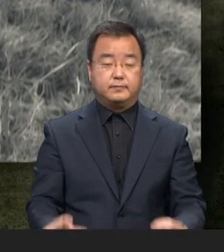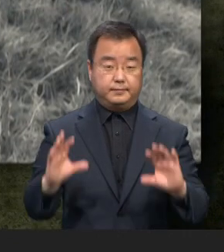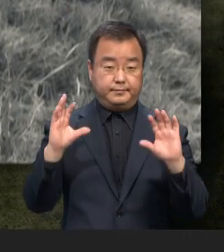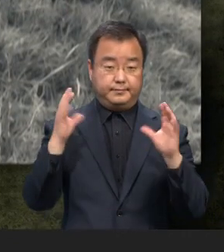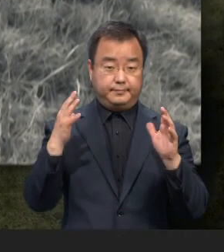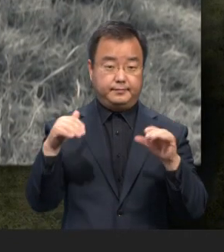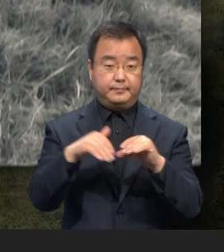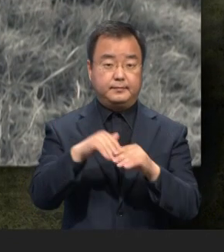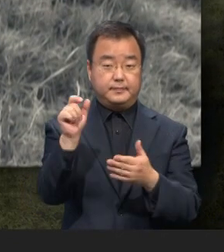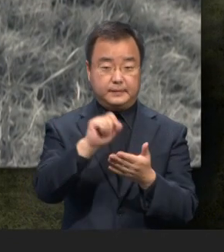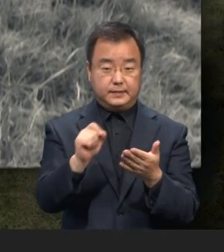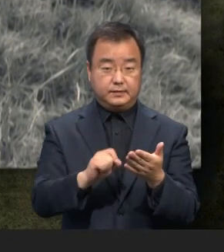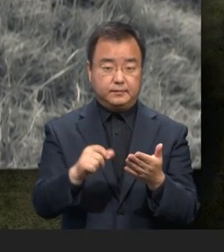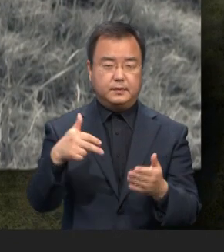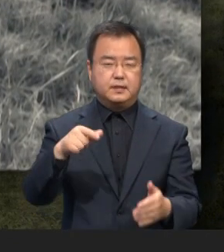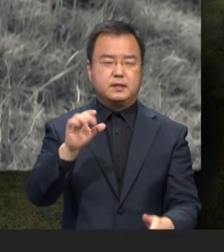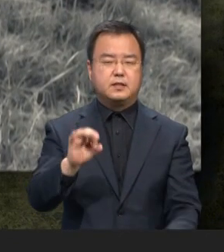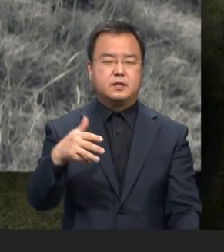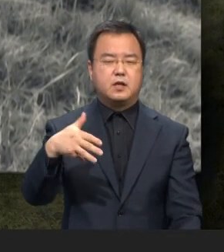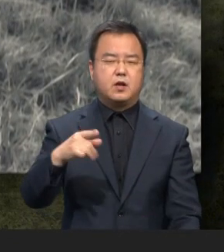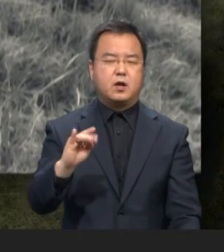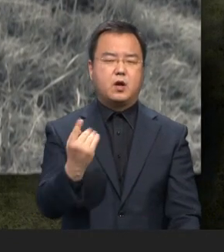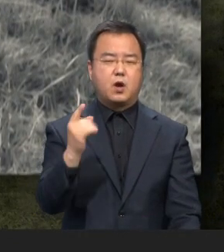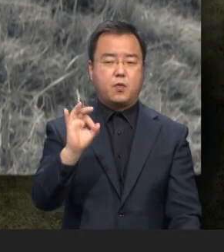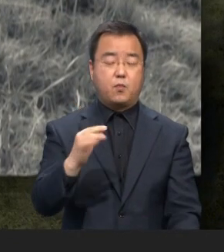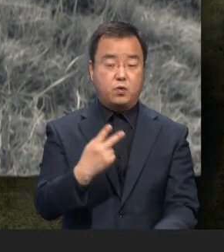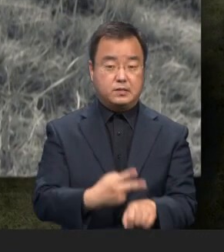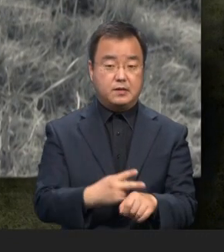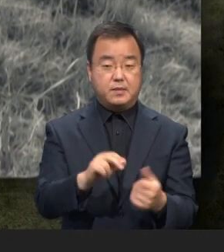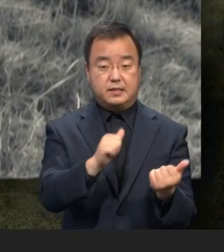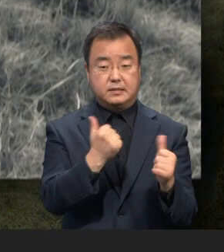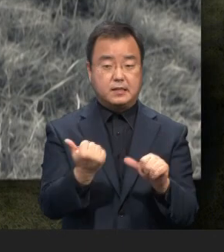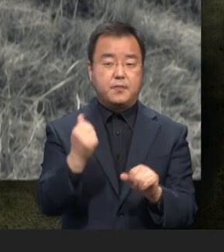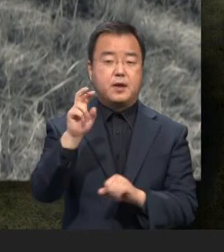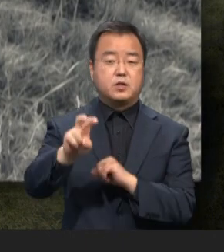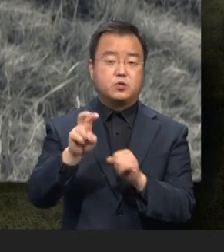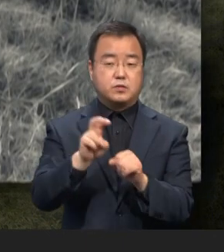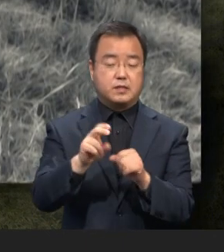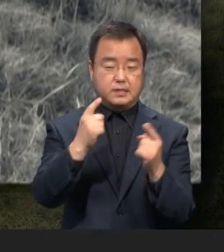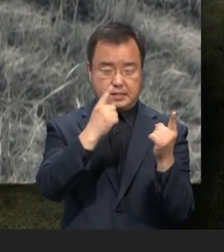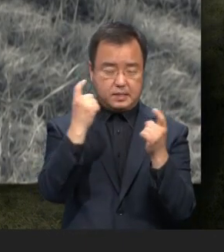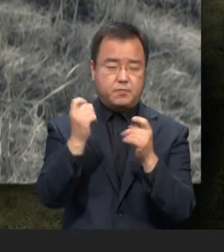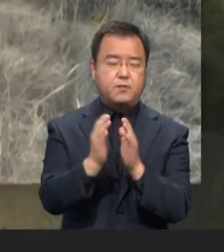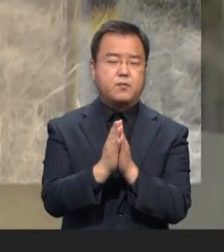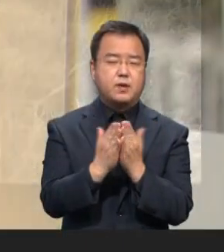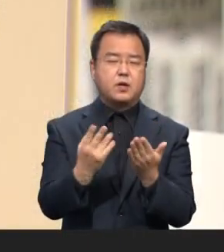아동문학가 정채봉 선생의 사망 20주기를 기념하는 책 두 권이 발간됐습니다.